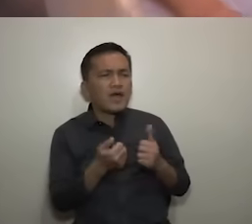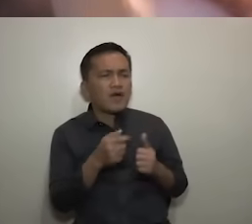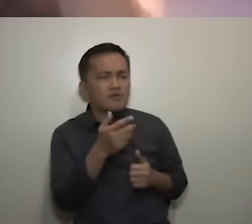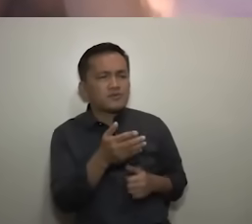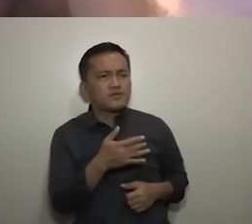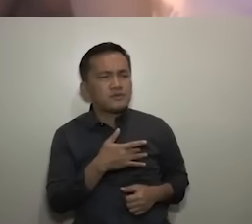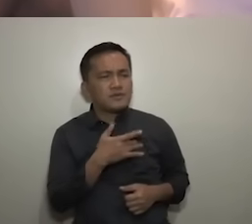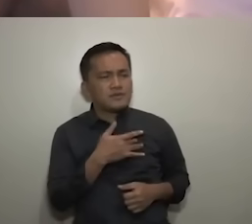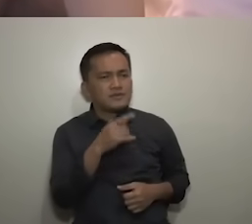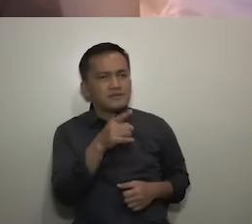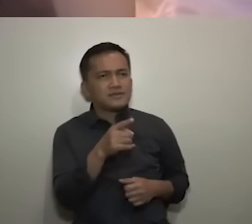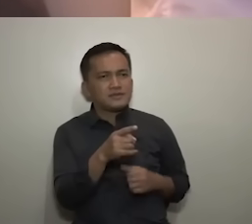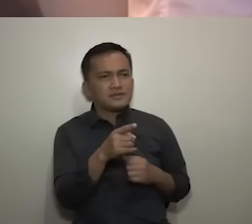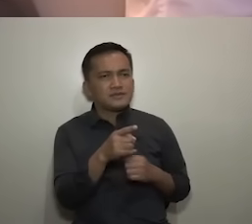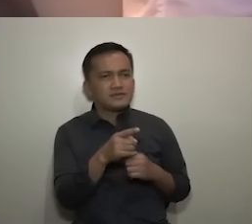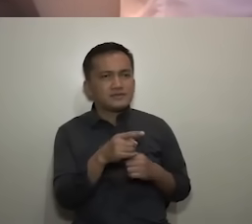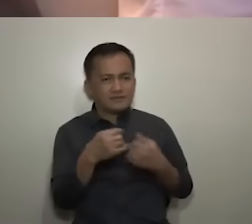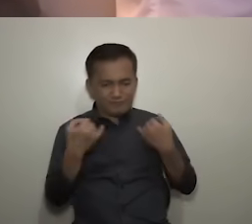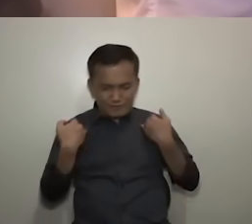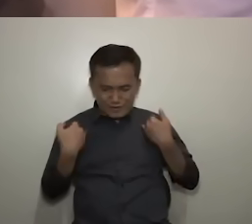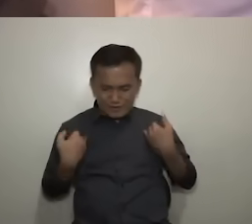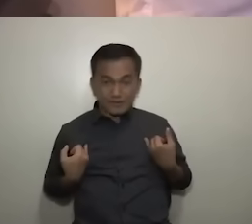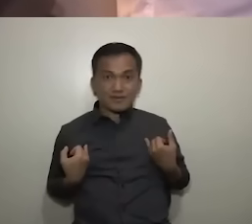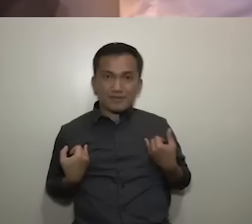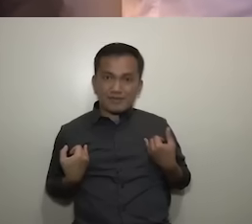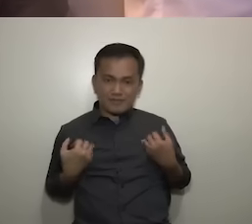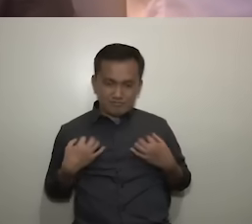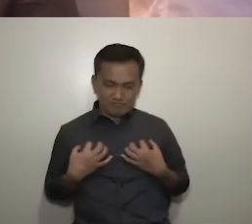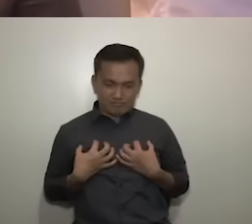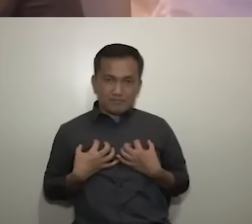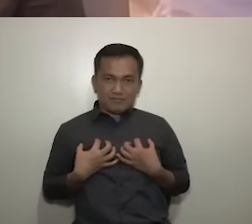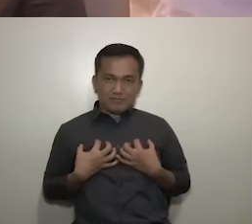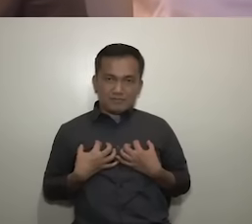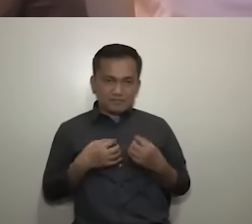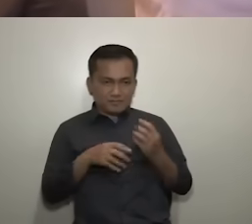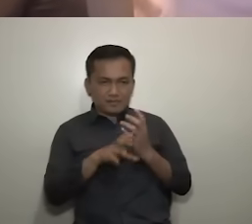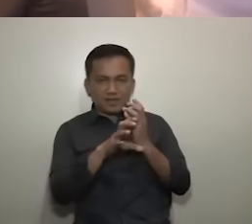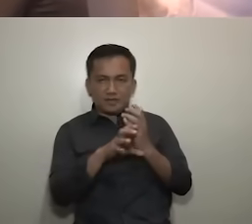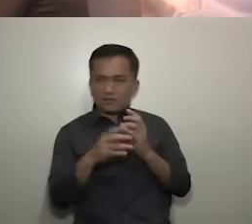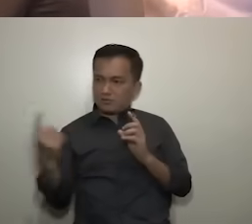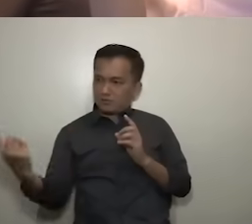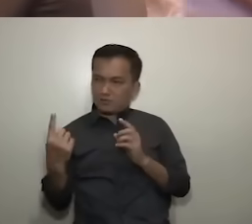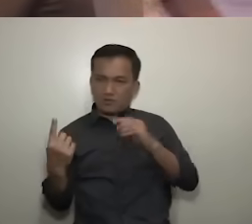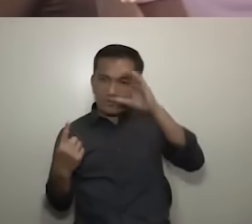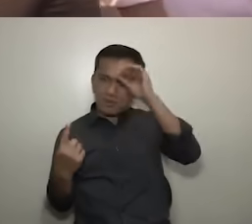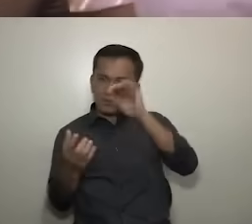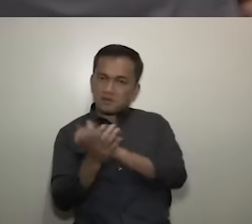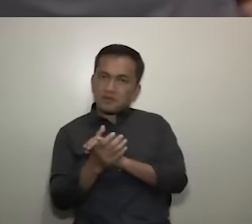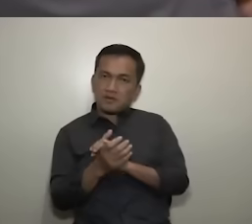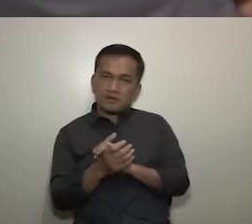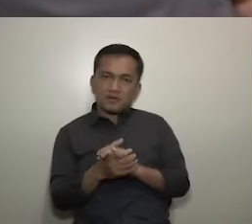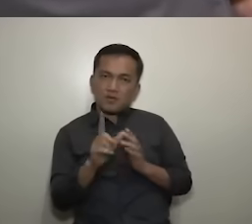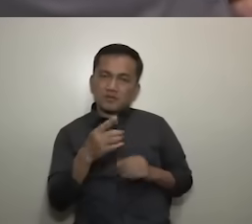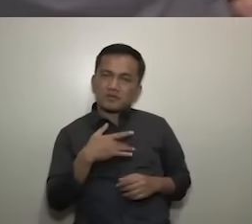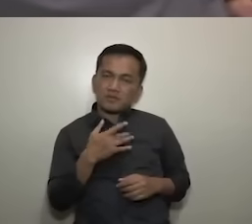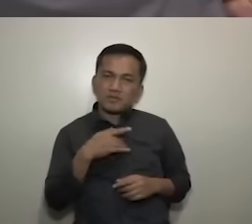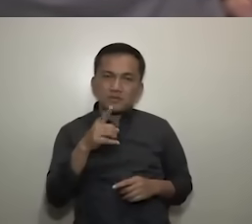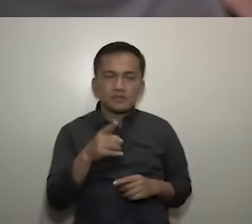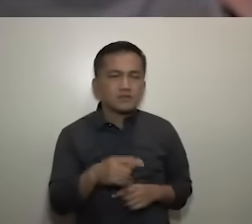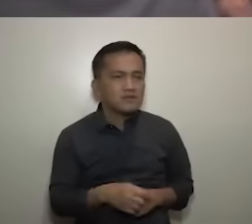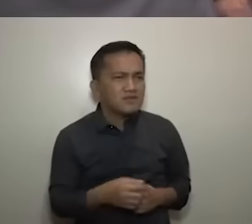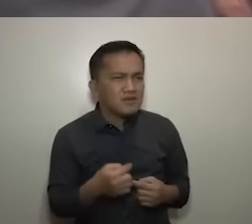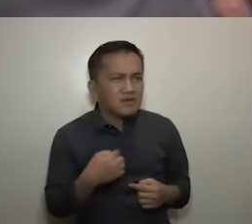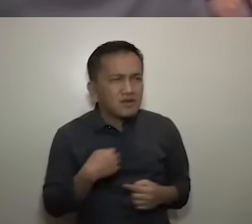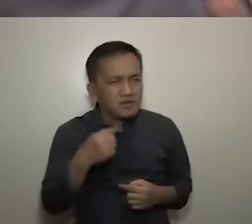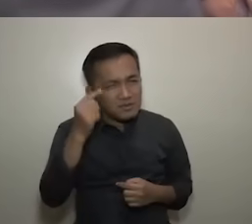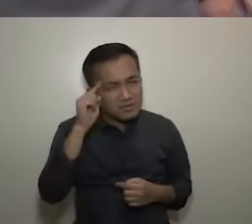ay naka-spaghetti at bra na naipag-chat sa hapon at nandun siya? Ano naramdaman mo nun? Ang iniisip ko na lang po,